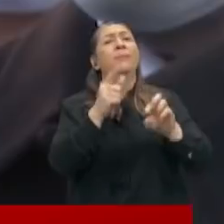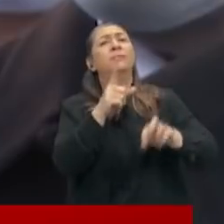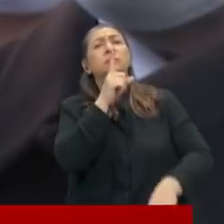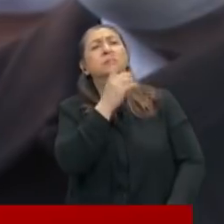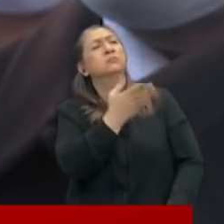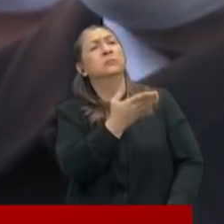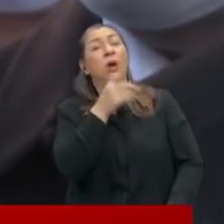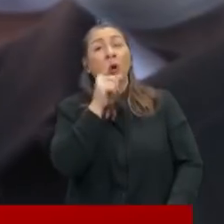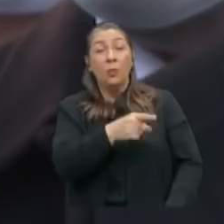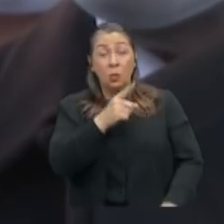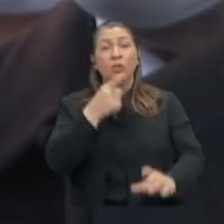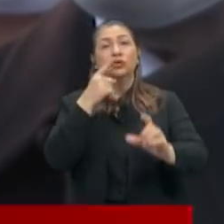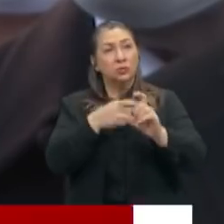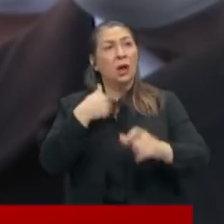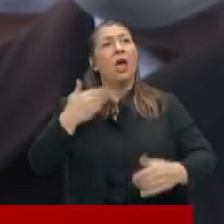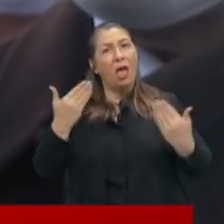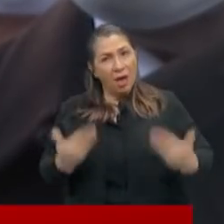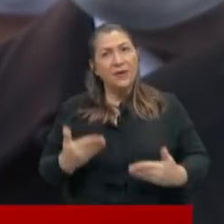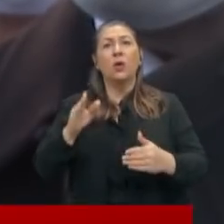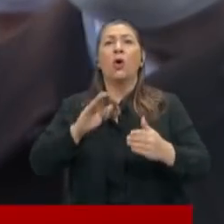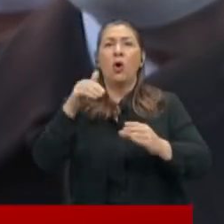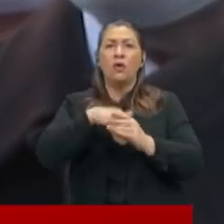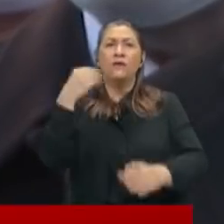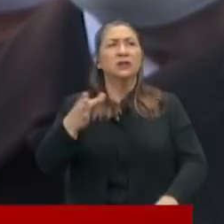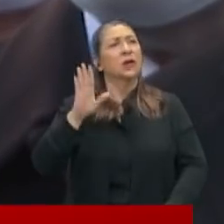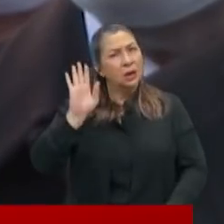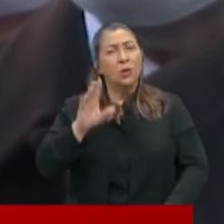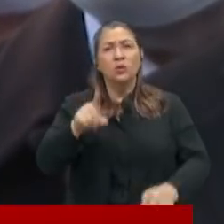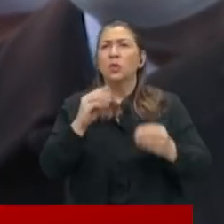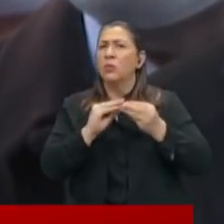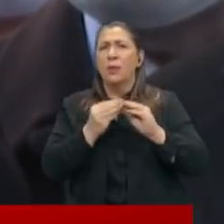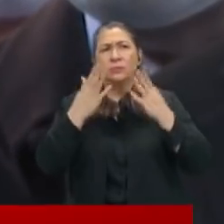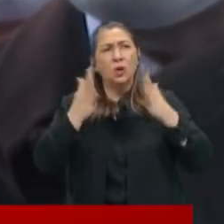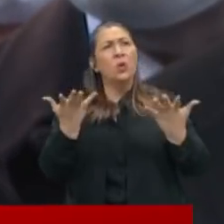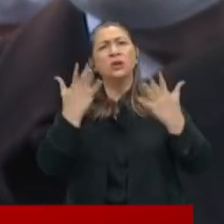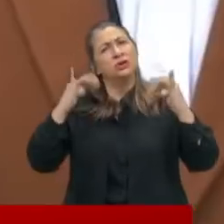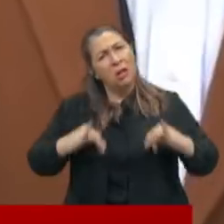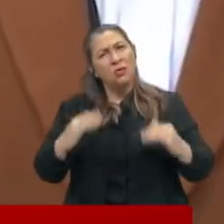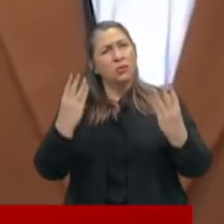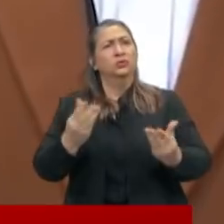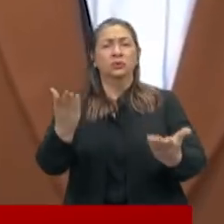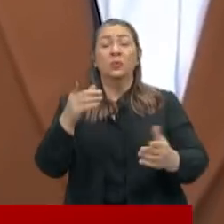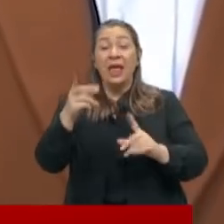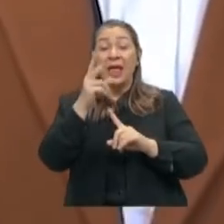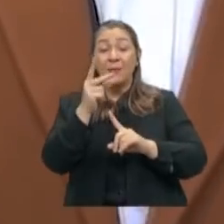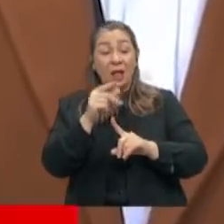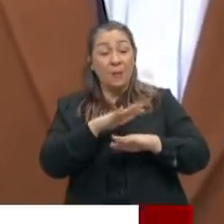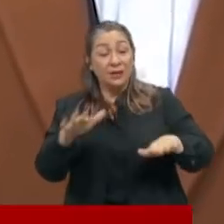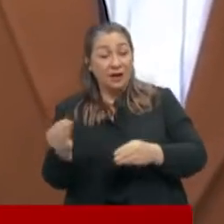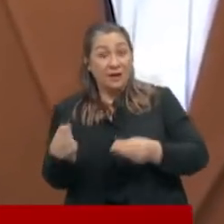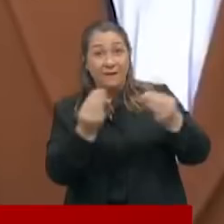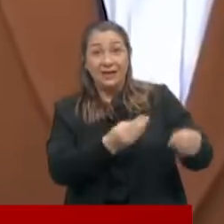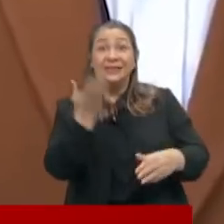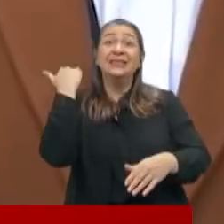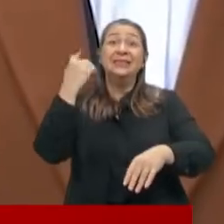susuyorsun? Bu fezlekeye evet oy verecek arkadaşlarımız. Burada sorunumuz yok. Umarım rahatlamışlardır. Bunların İmralı'ya masa